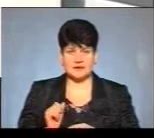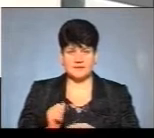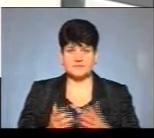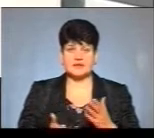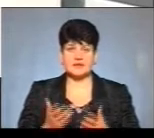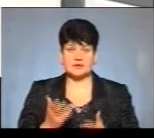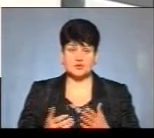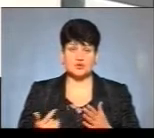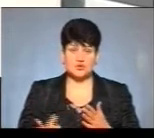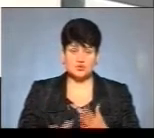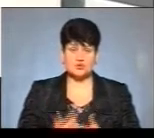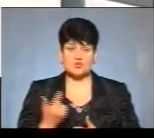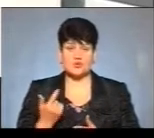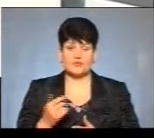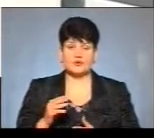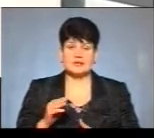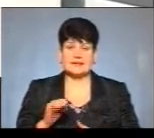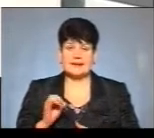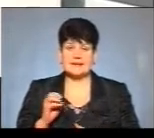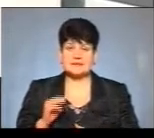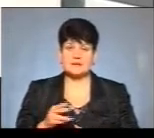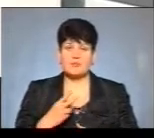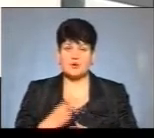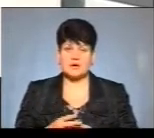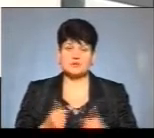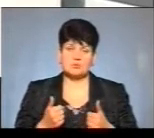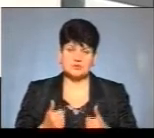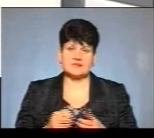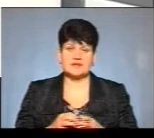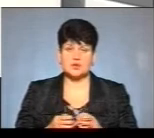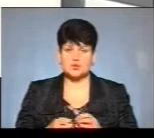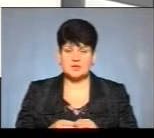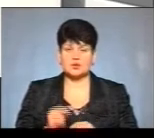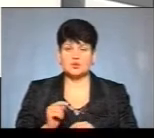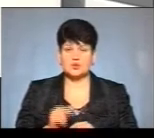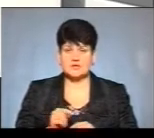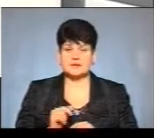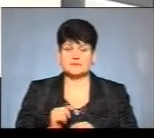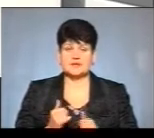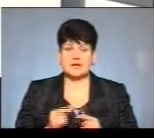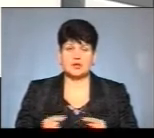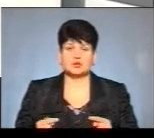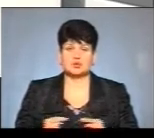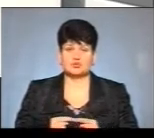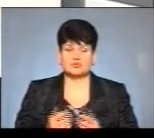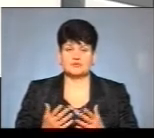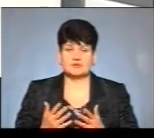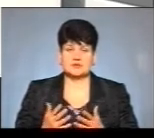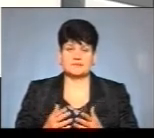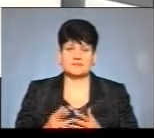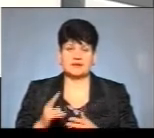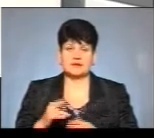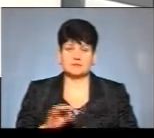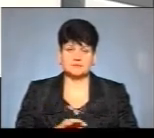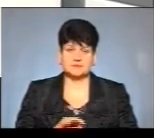Якщо, знову ж таки, тест показує позитивний результат, тоді для точного встановлення діагнозу